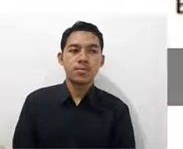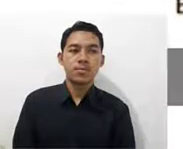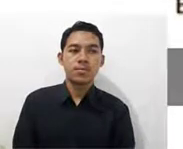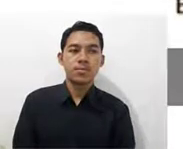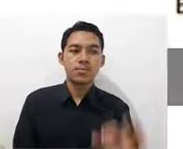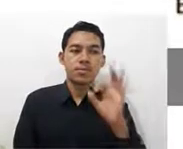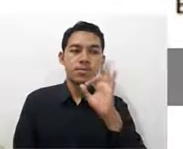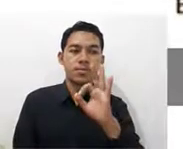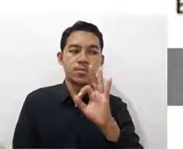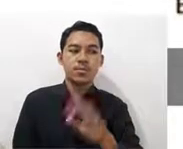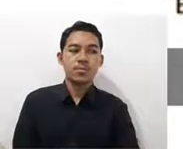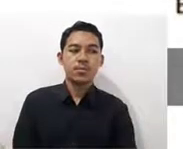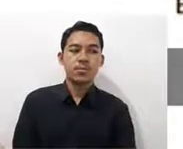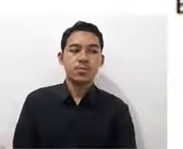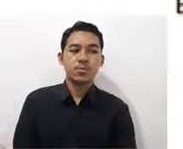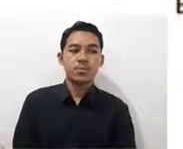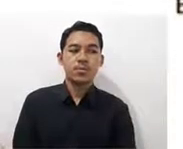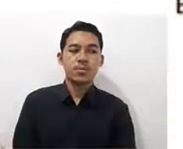Oke.